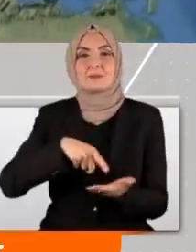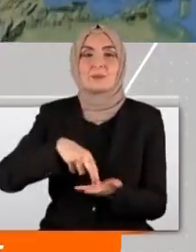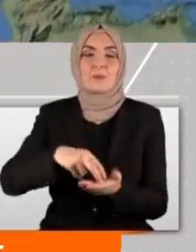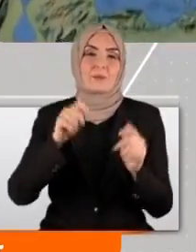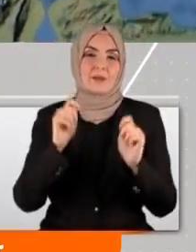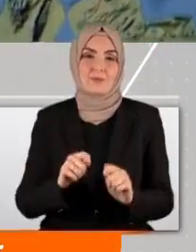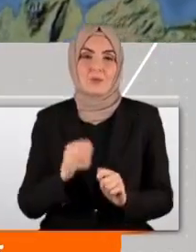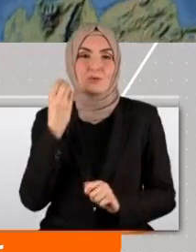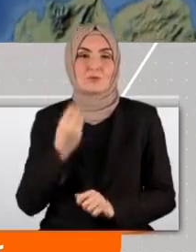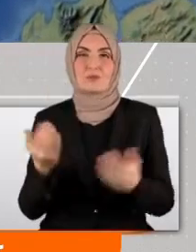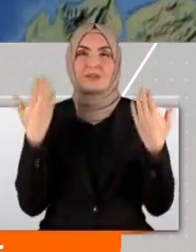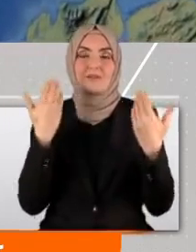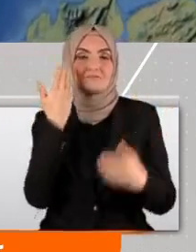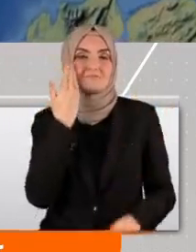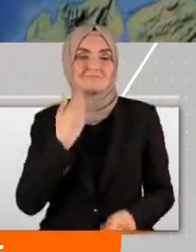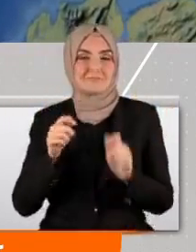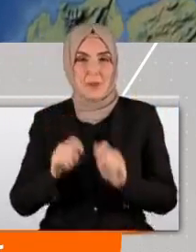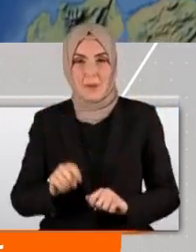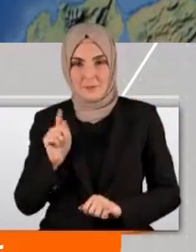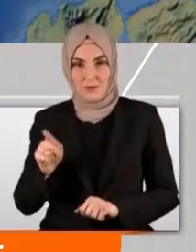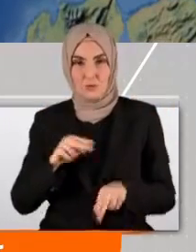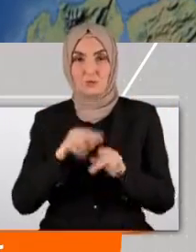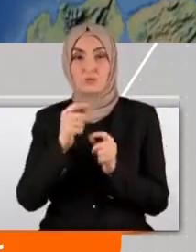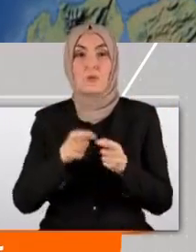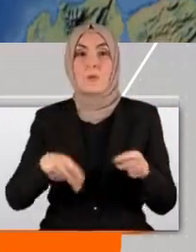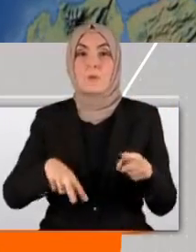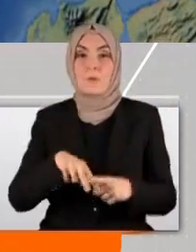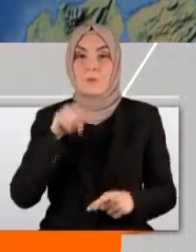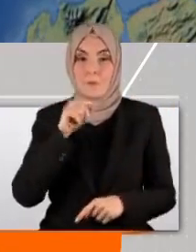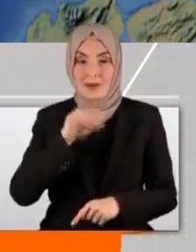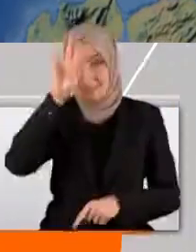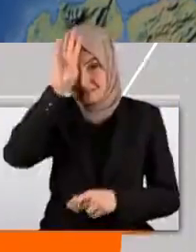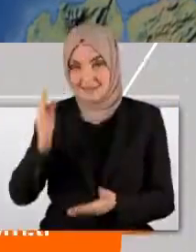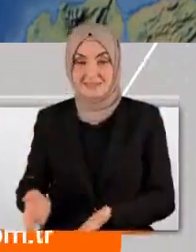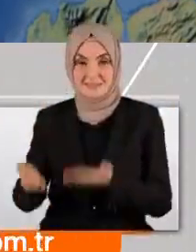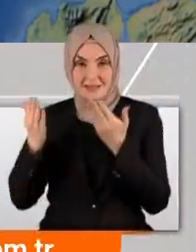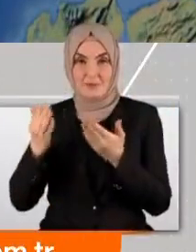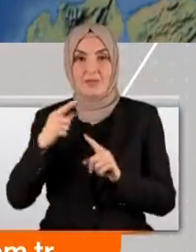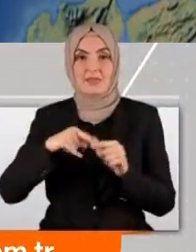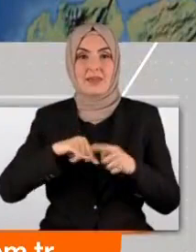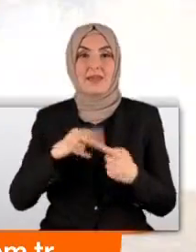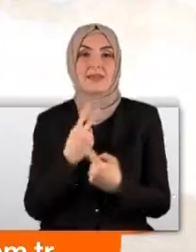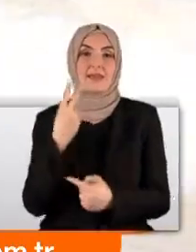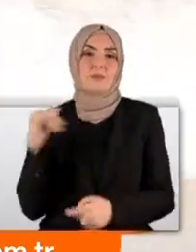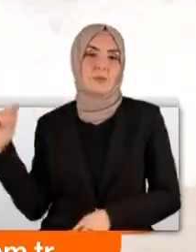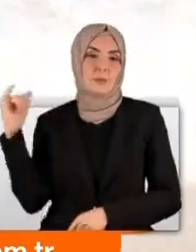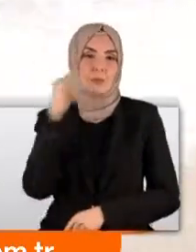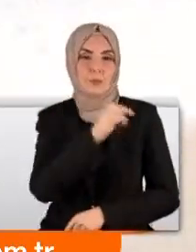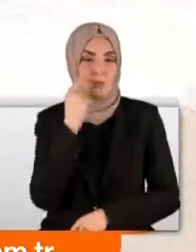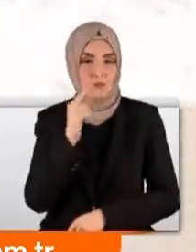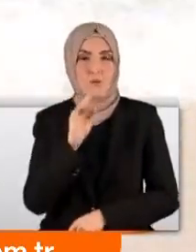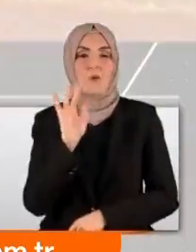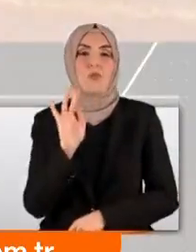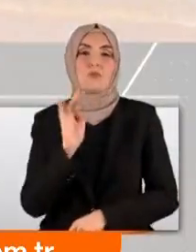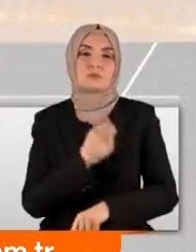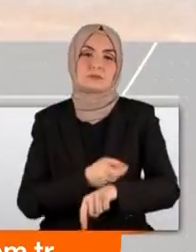Küba'ya İstanbul'dan Türk Hava Yolları'yla geliş yaklaşık 14 saat sürüyor. Küba Karayipler'de